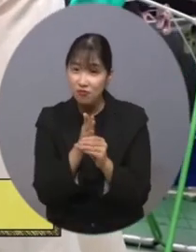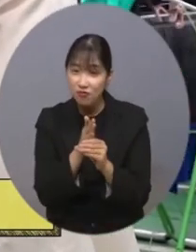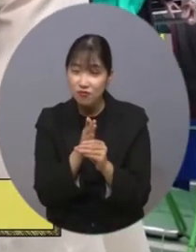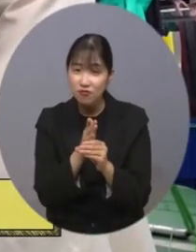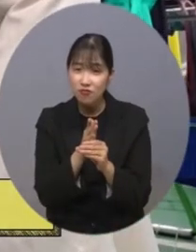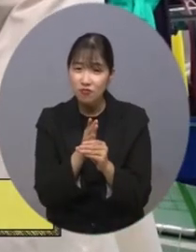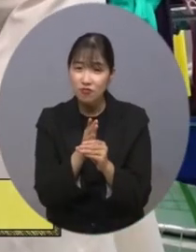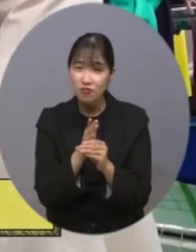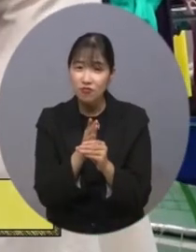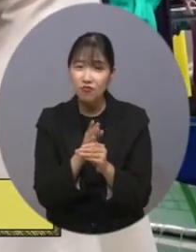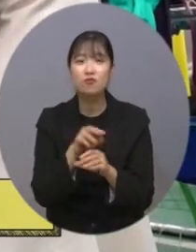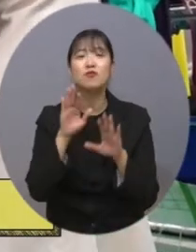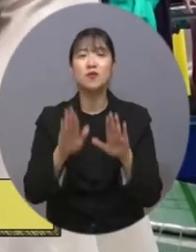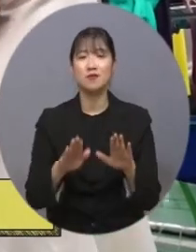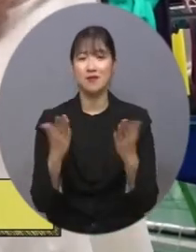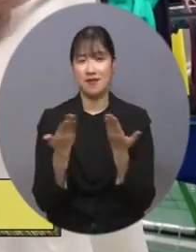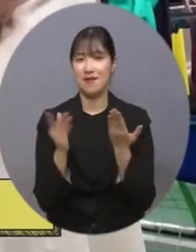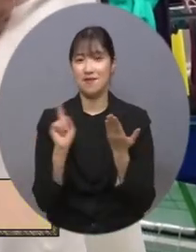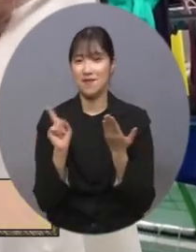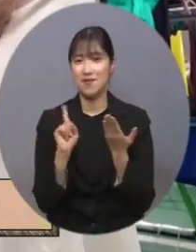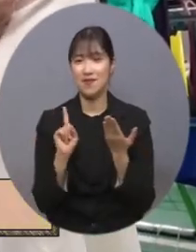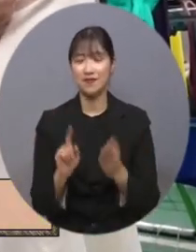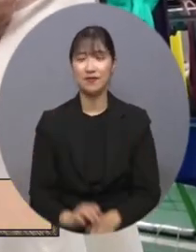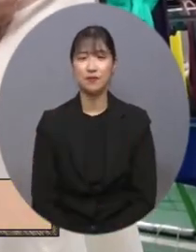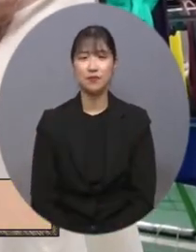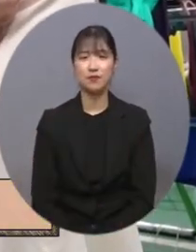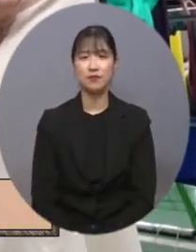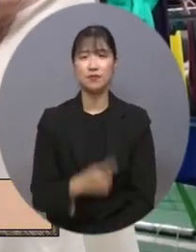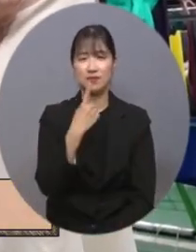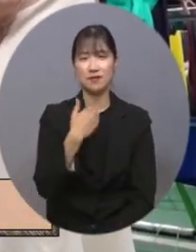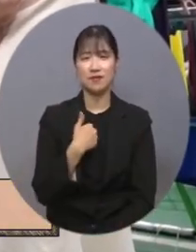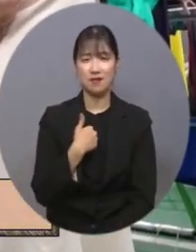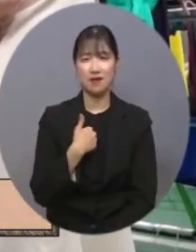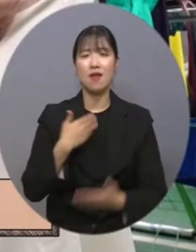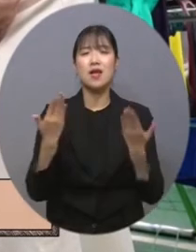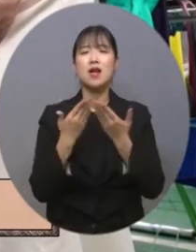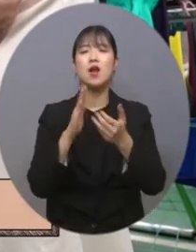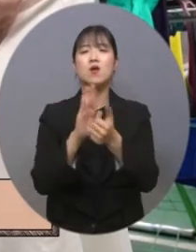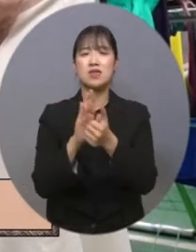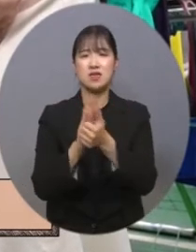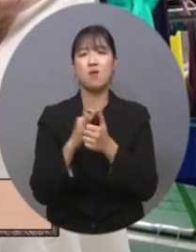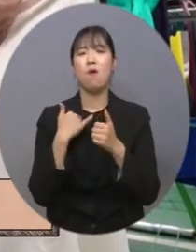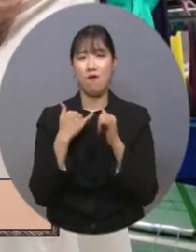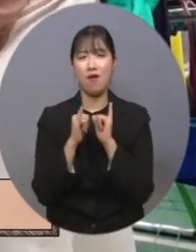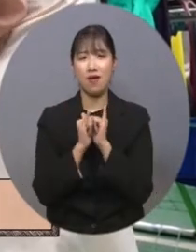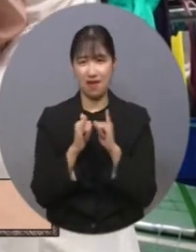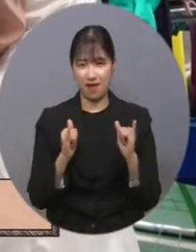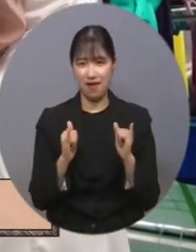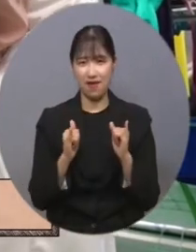같아요. 지금 어떤 일을 하고 계신 거세요? 저는 근로지원인이라고요.